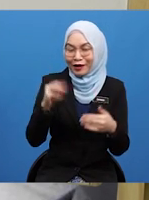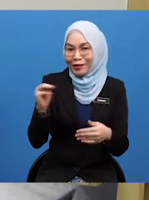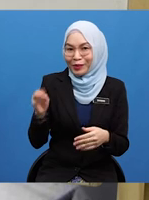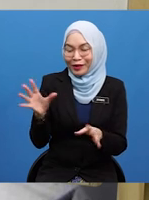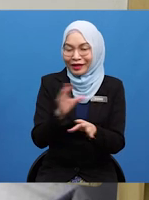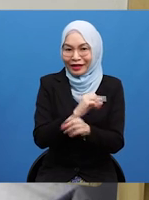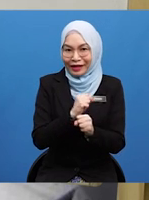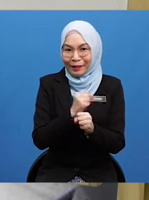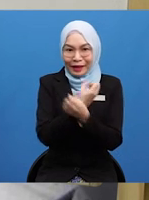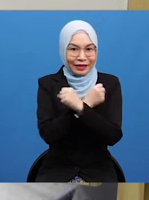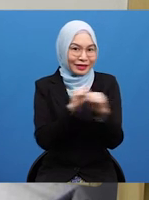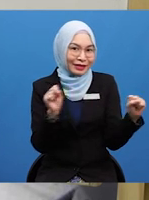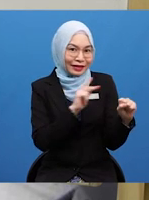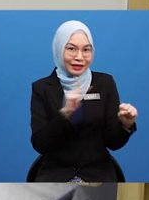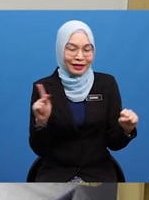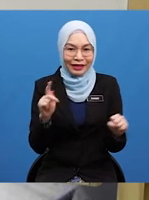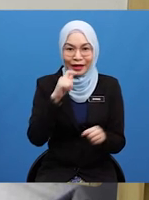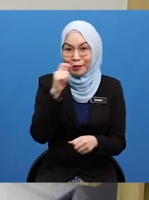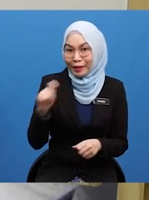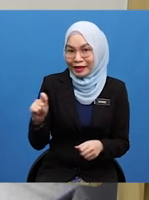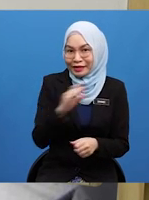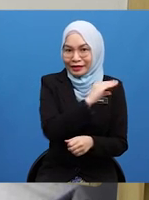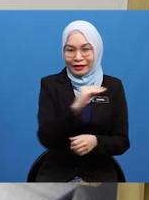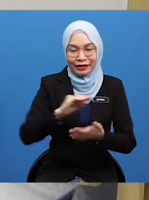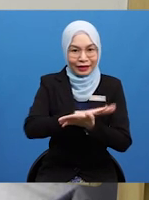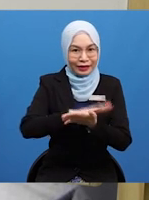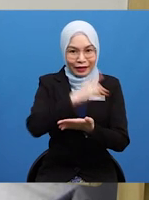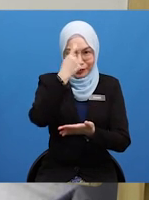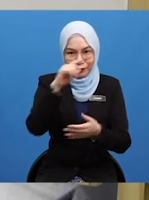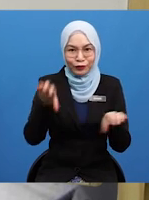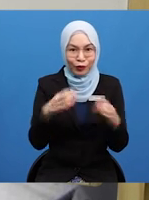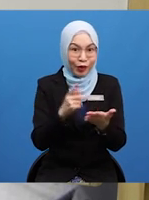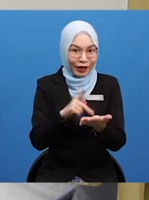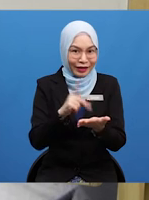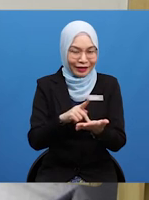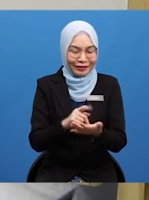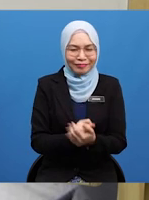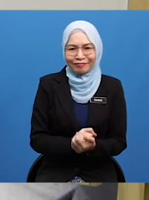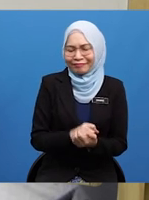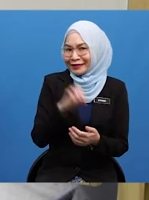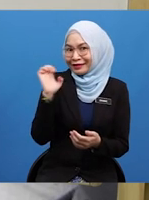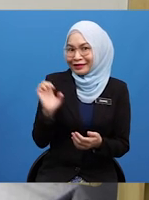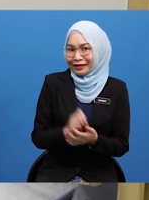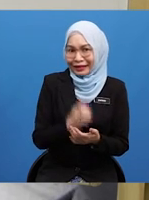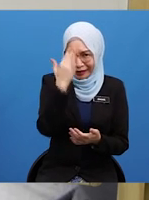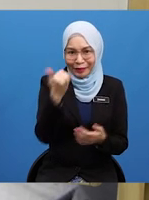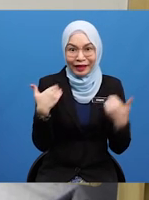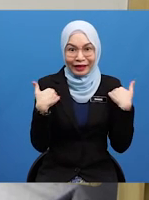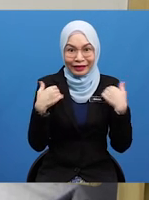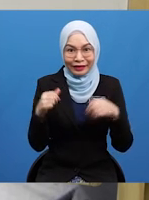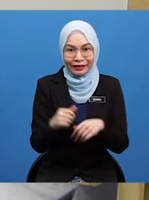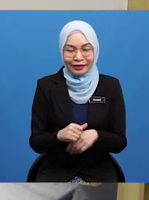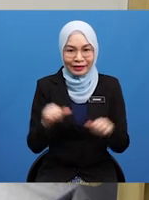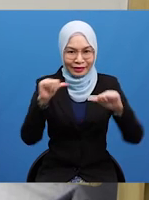pensel dan kertas untuk kita buat kira-kira. Dalam sains pun ada kira-kira?